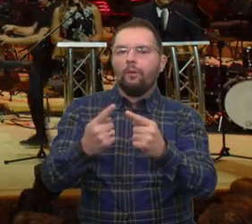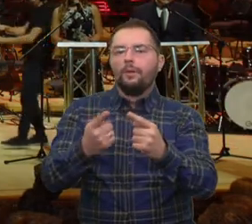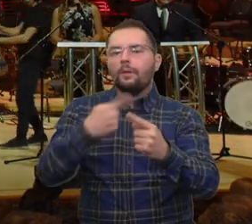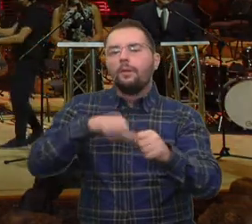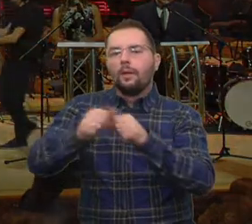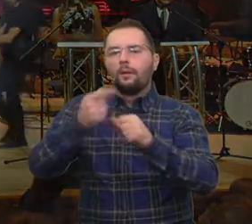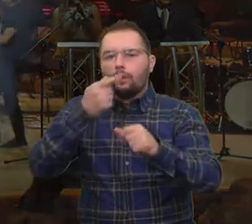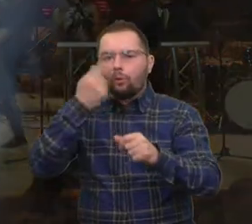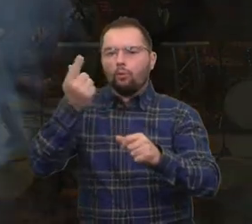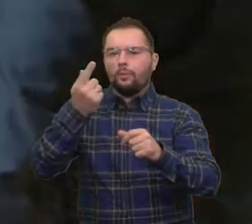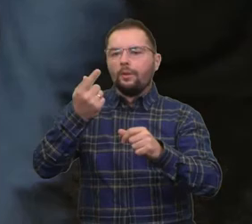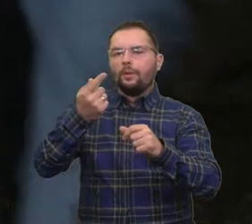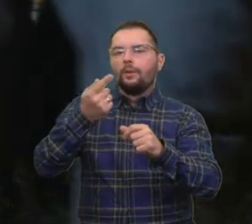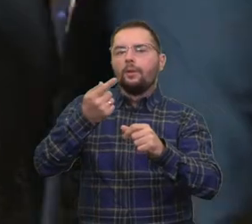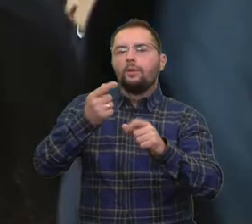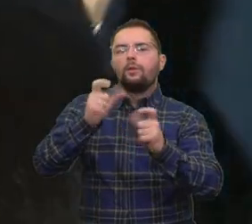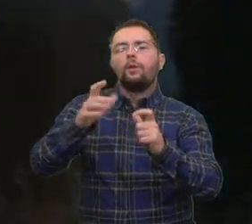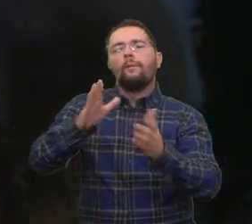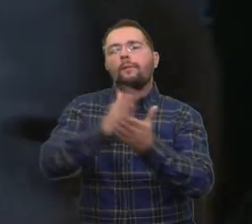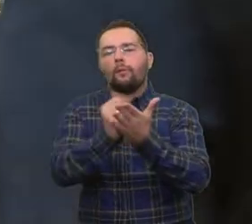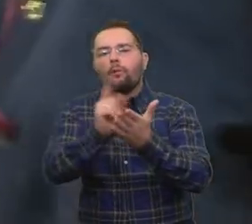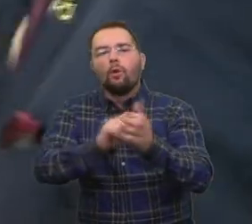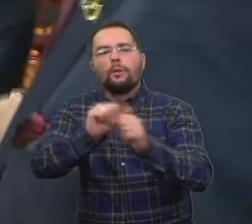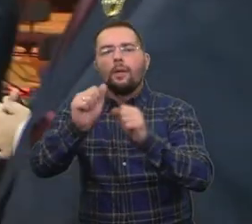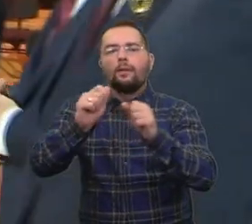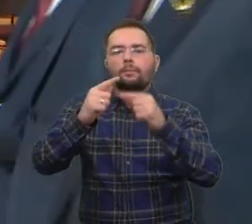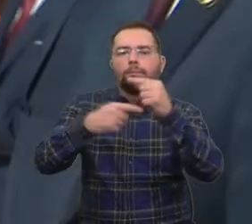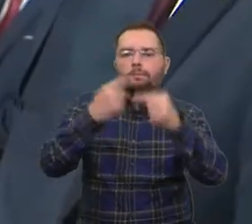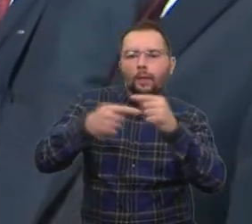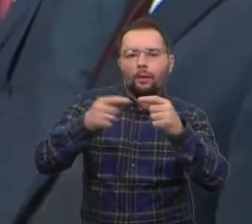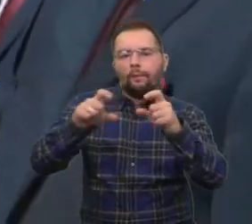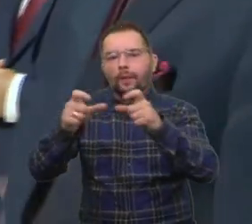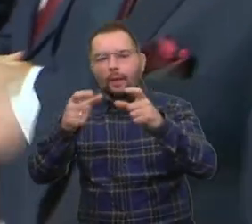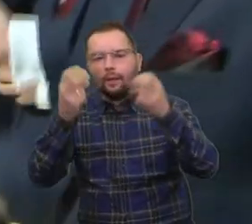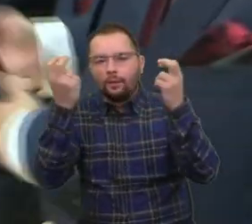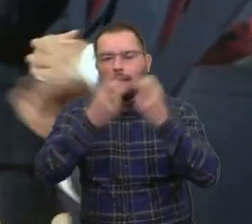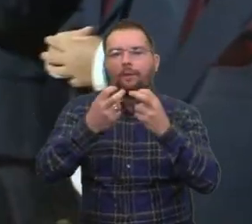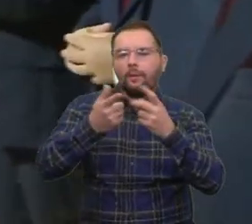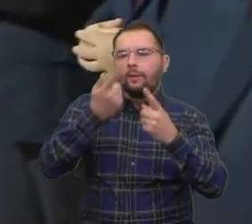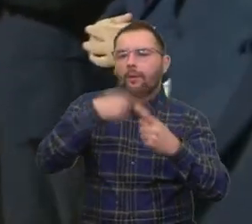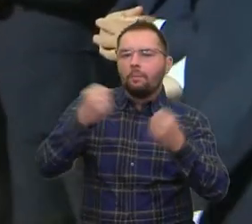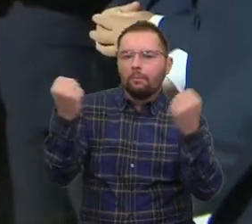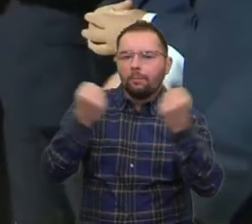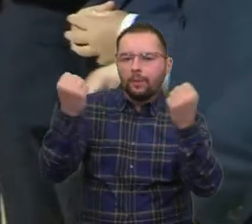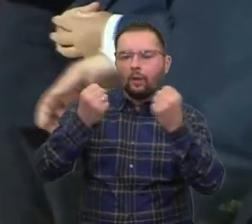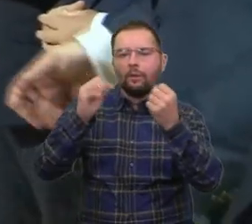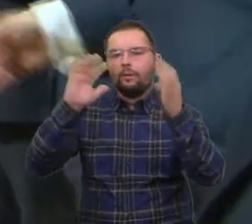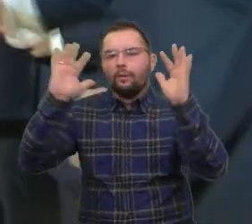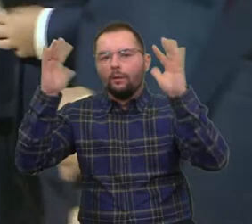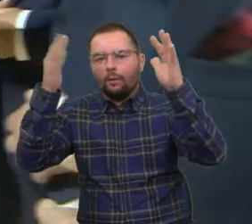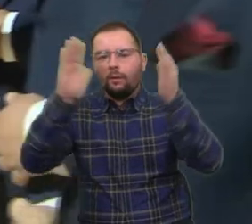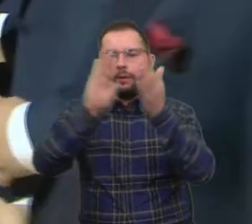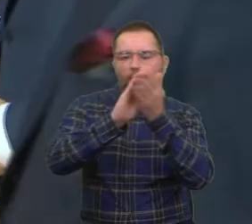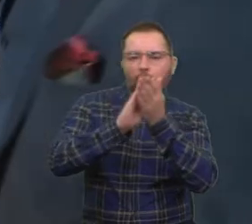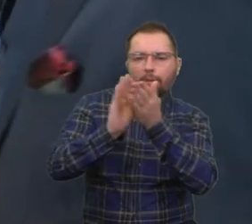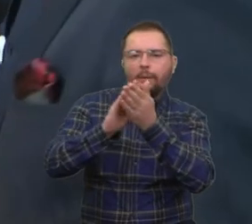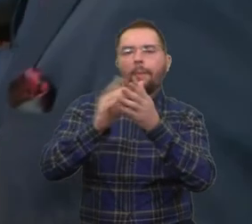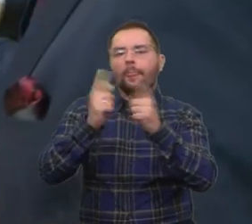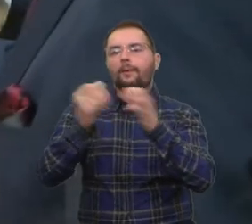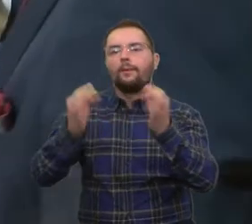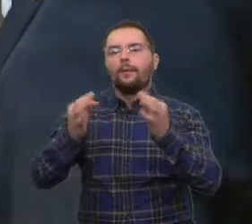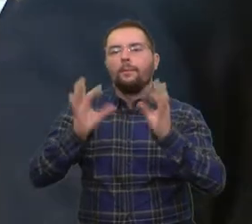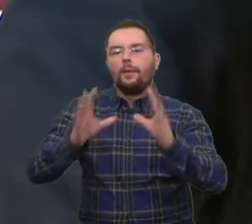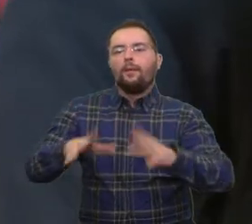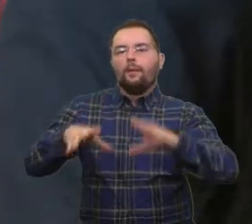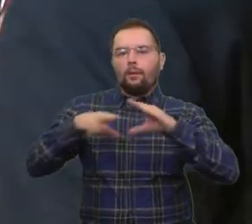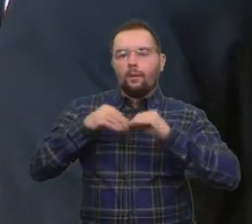być dumni z tego, co dzieje się w województwie śląskim. Dlatego raz jeszcze prosimy o ogromne brawa dla tych, którzy na naszej scenie odbierają